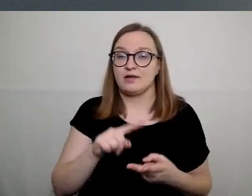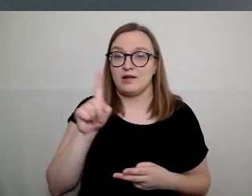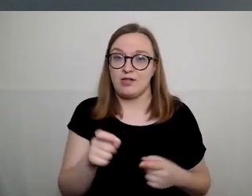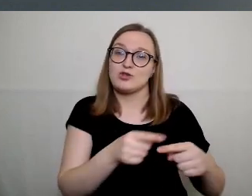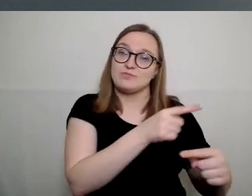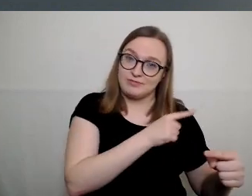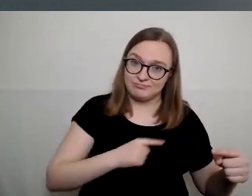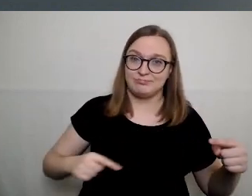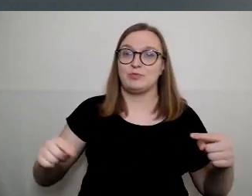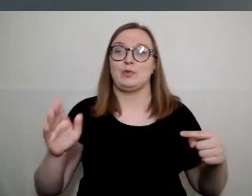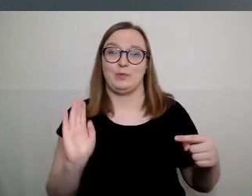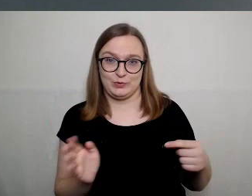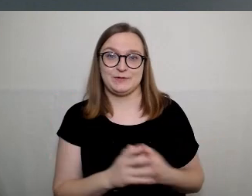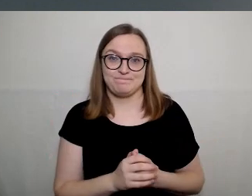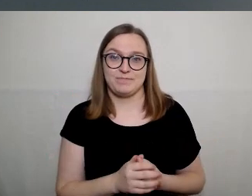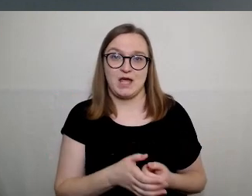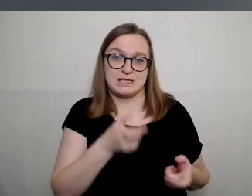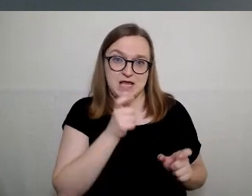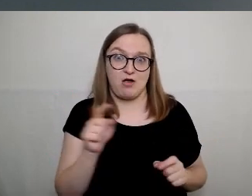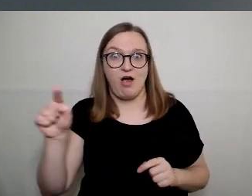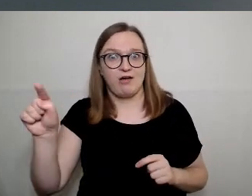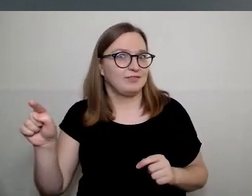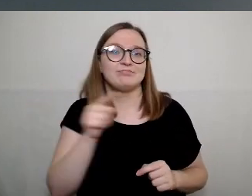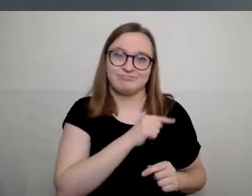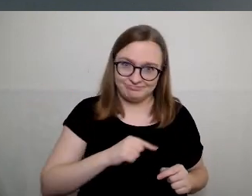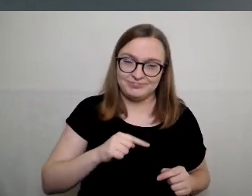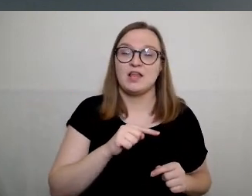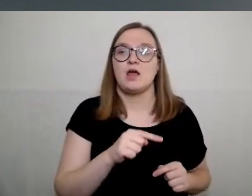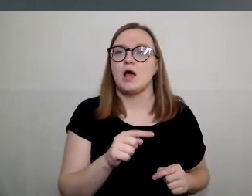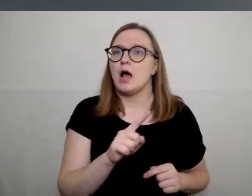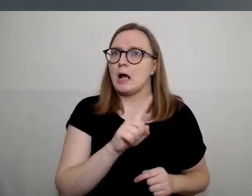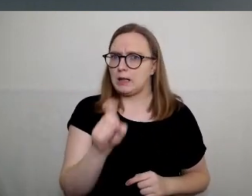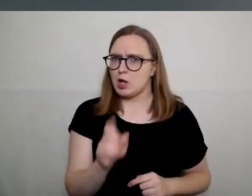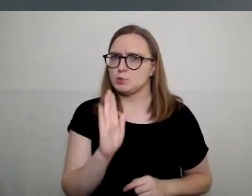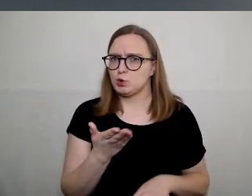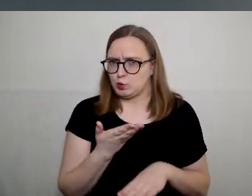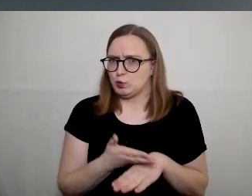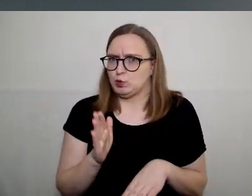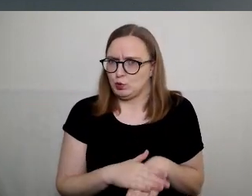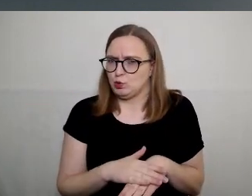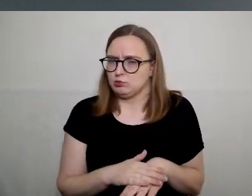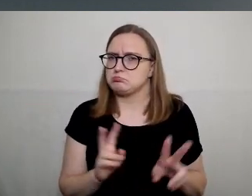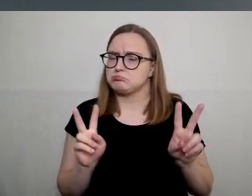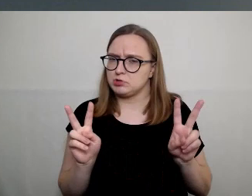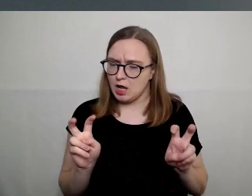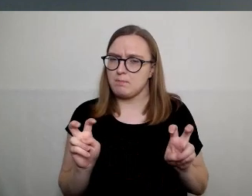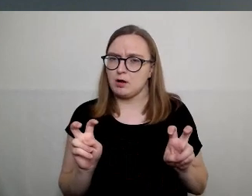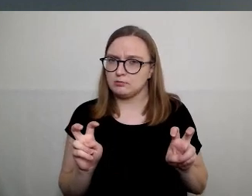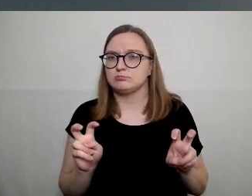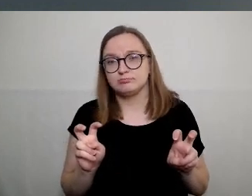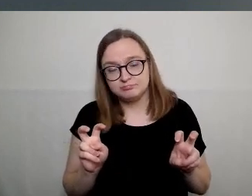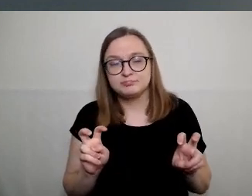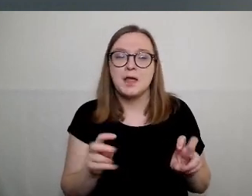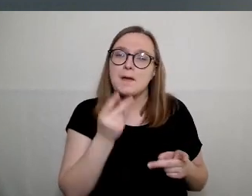štai toks, na, nelengvas klausimas, bet jis daug ką pasako. Ir ne vieną apie jūsų požiūrį į